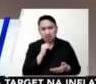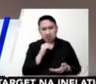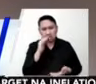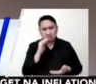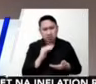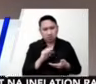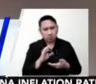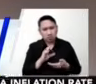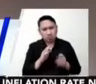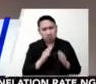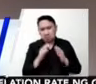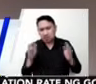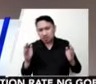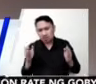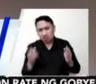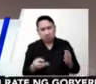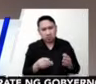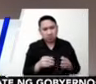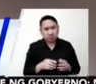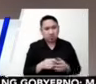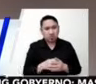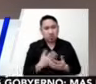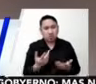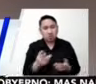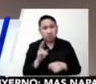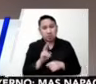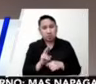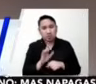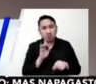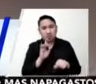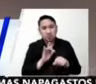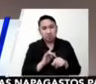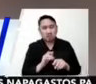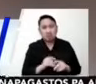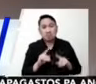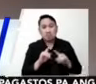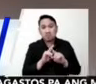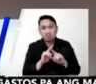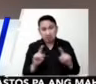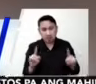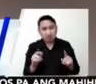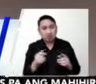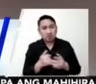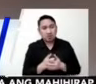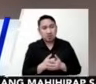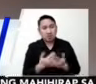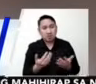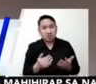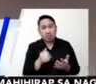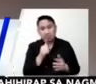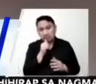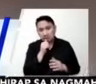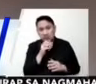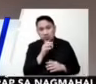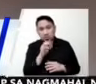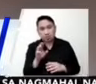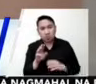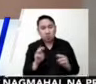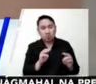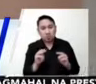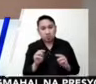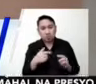amount po na incentives po na ginalaw niya kundi po sa pagtago at paggalaw niya nang wala ko pong